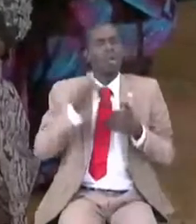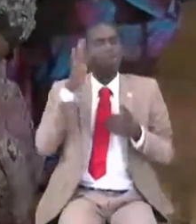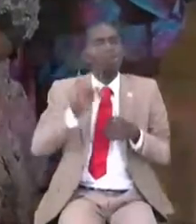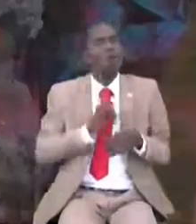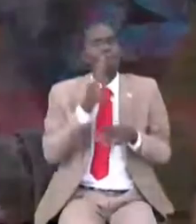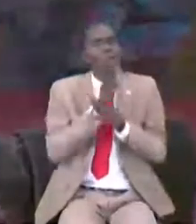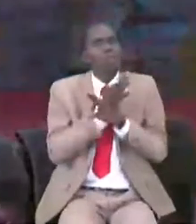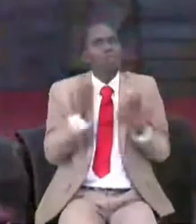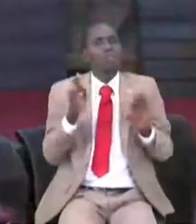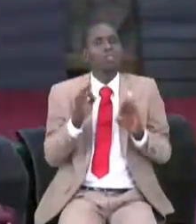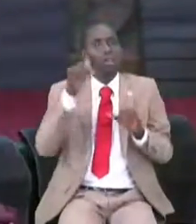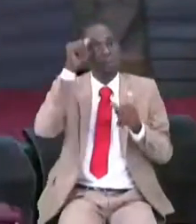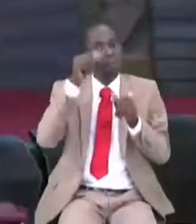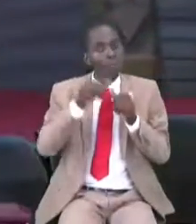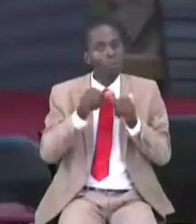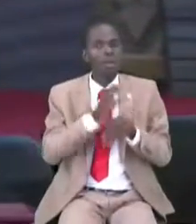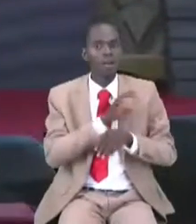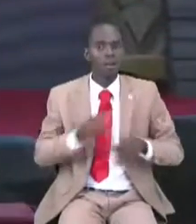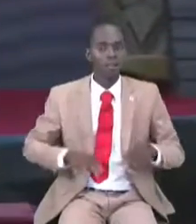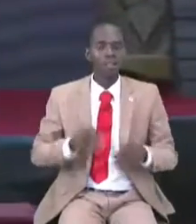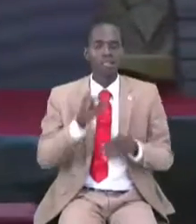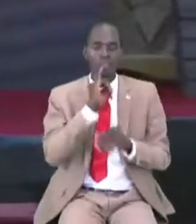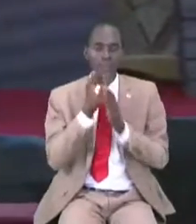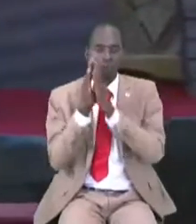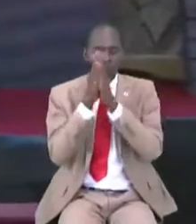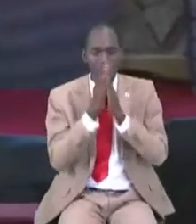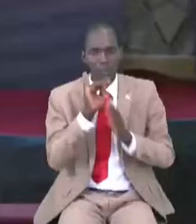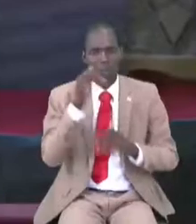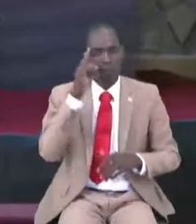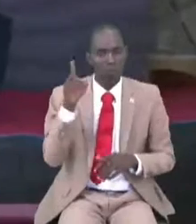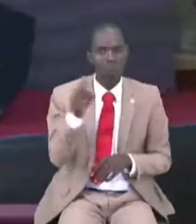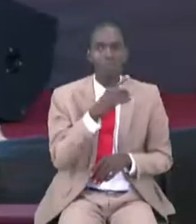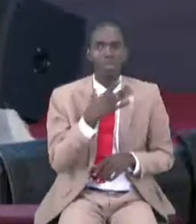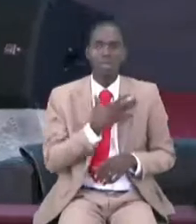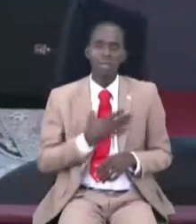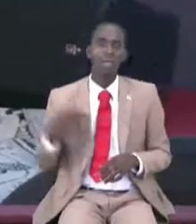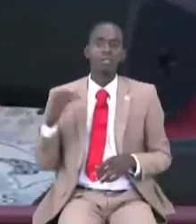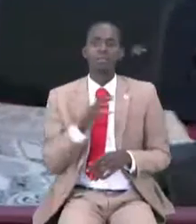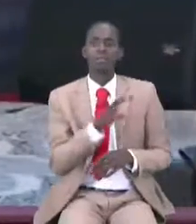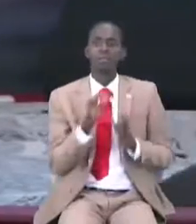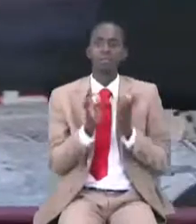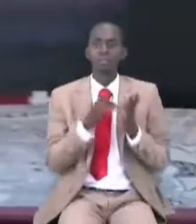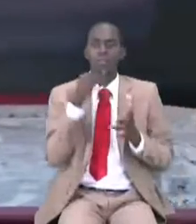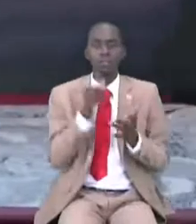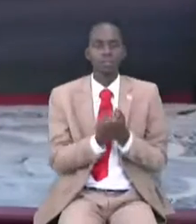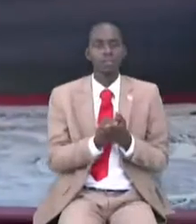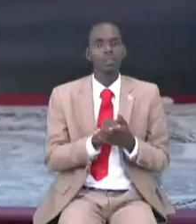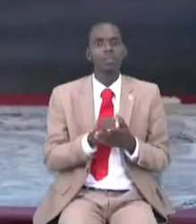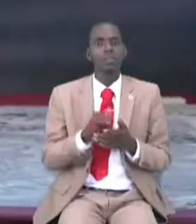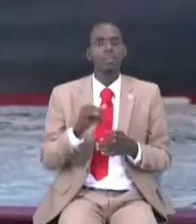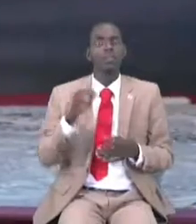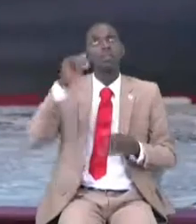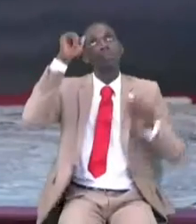a dit, Père, je sais que tu m'exauces toujours et tu m'exauces à tout moment. Voilà le